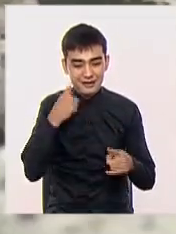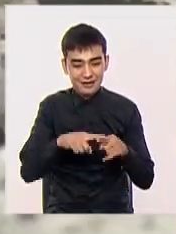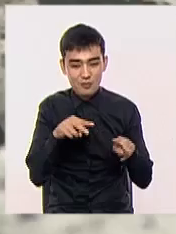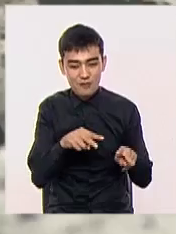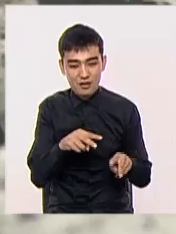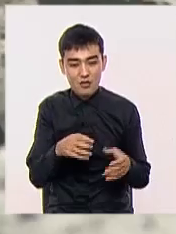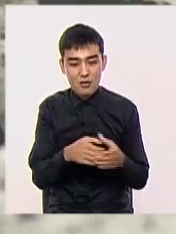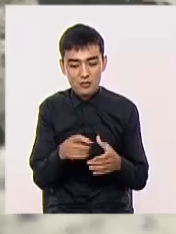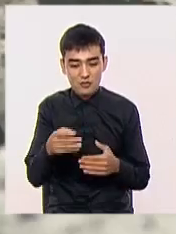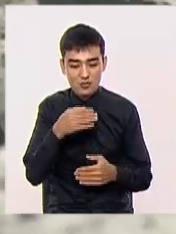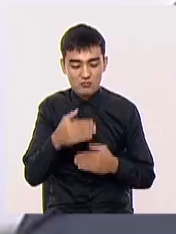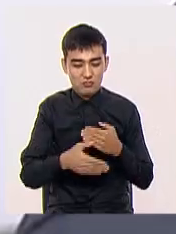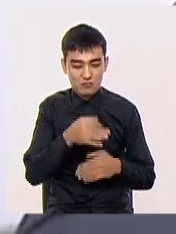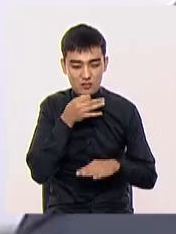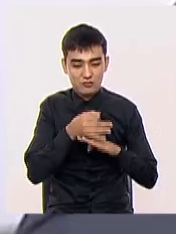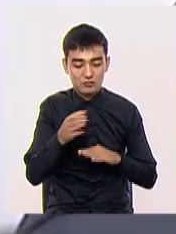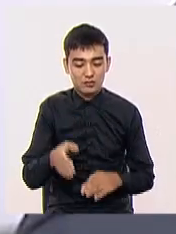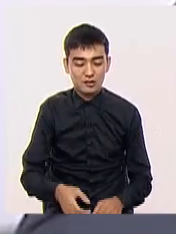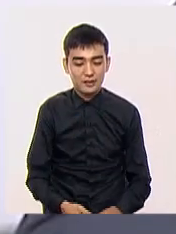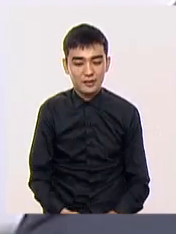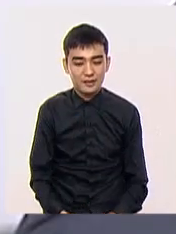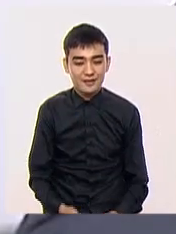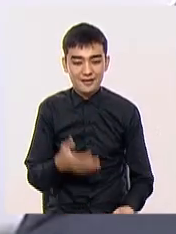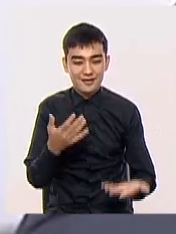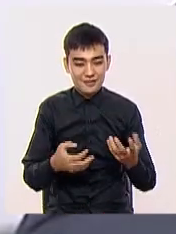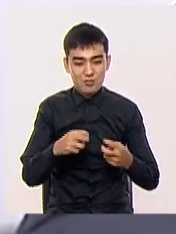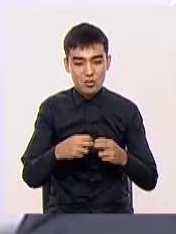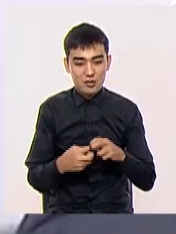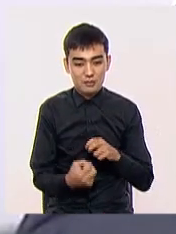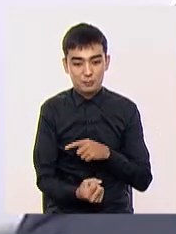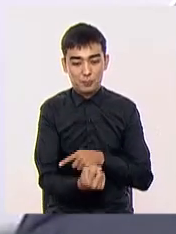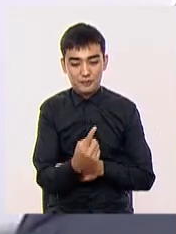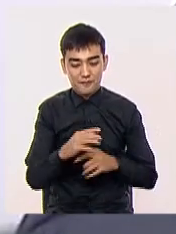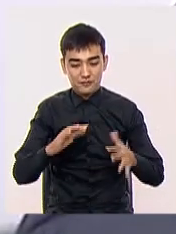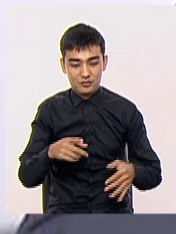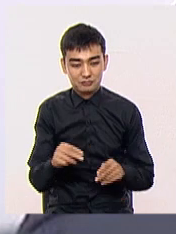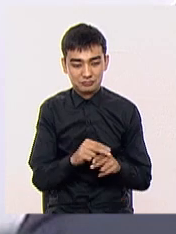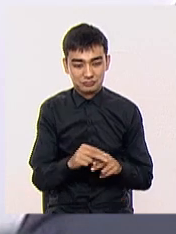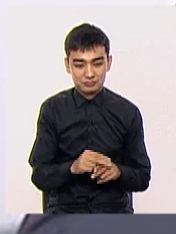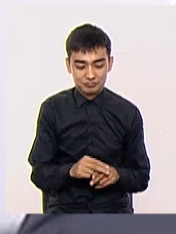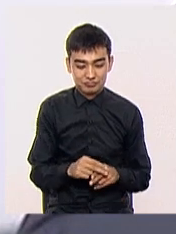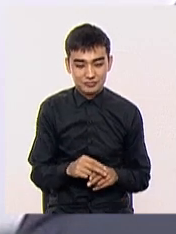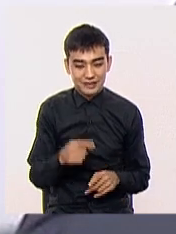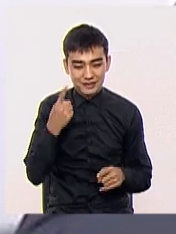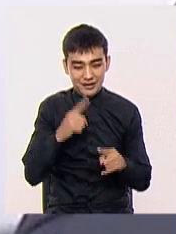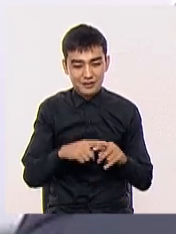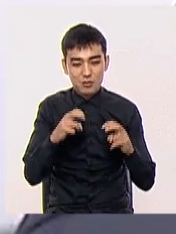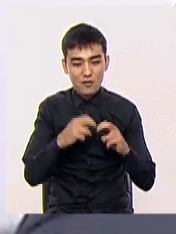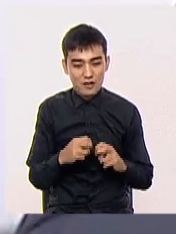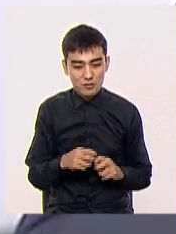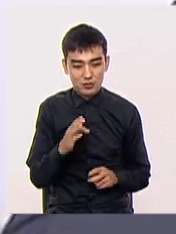компания жауапкершілікке тартылады. Егер ақаулар пайда болса, техникалық бақылау